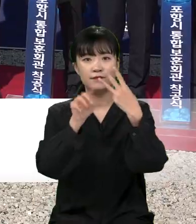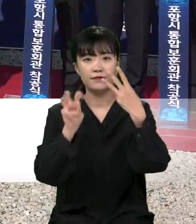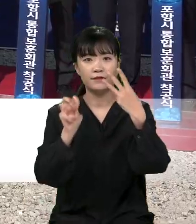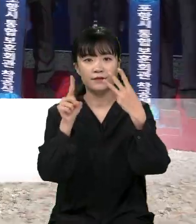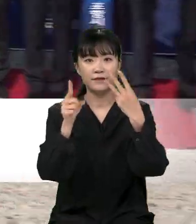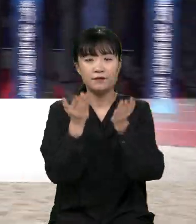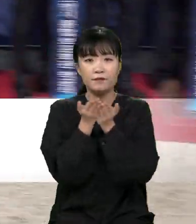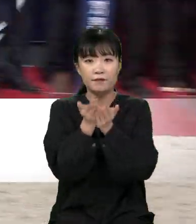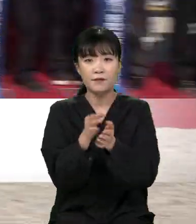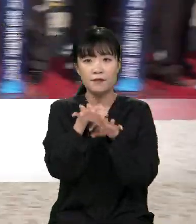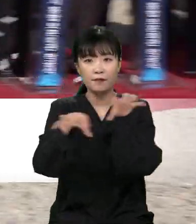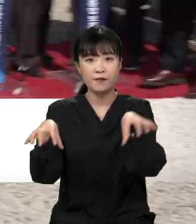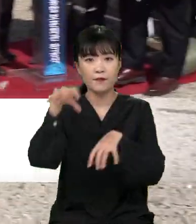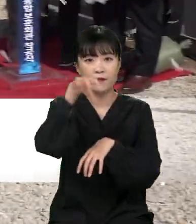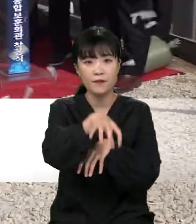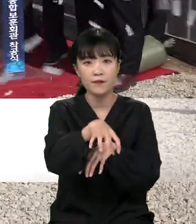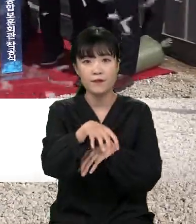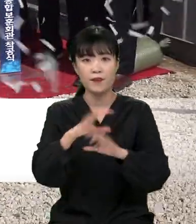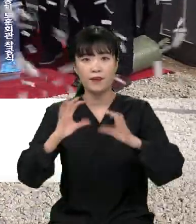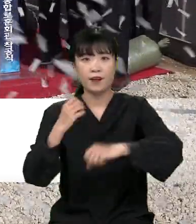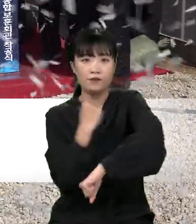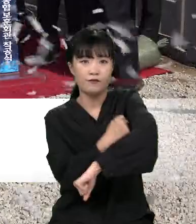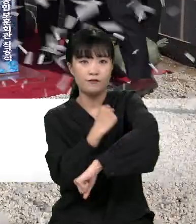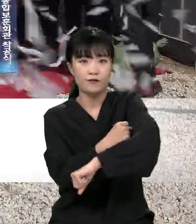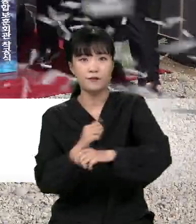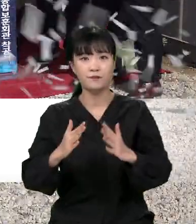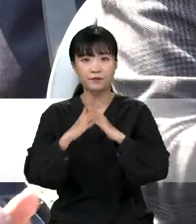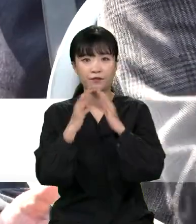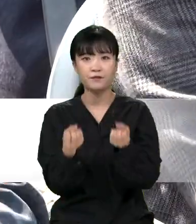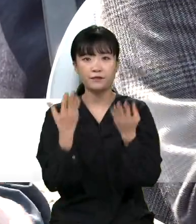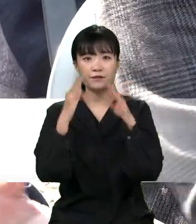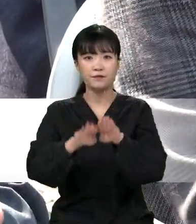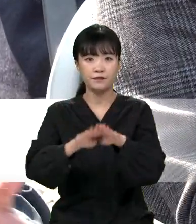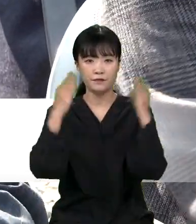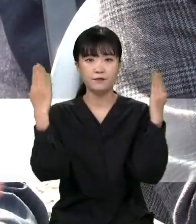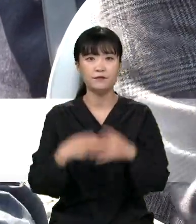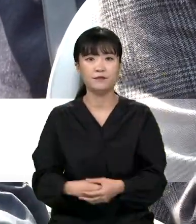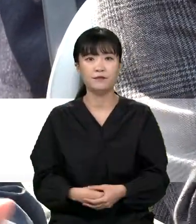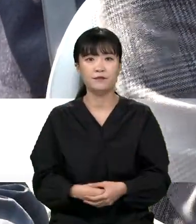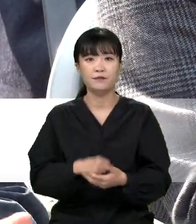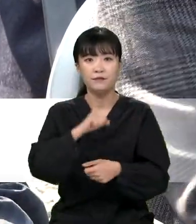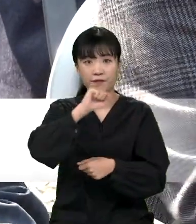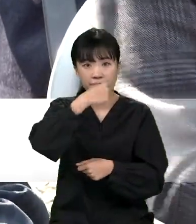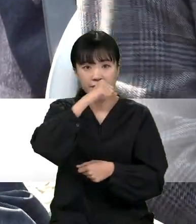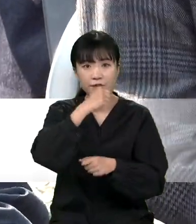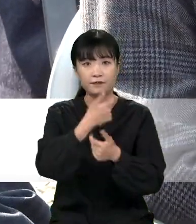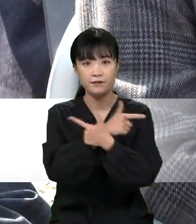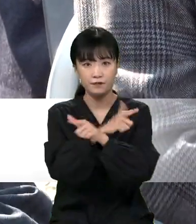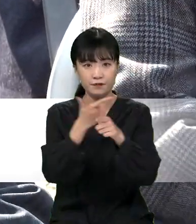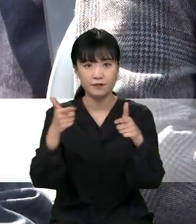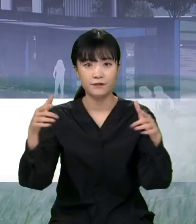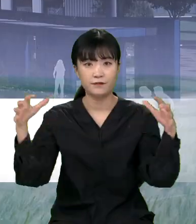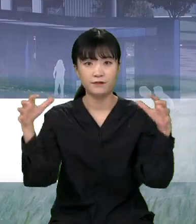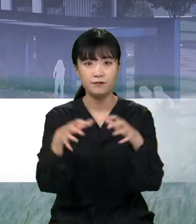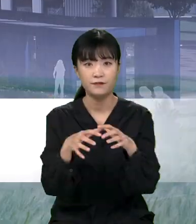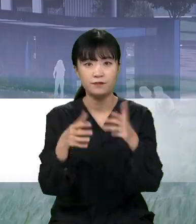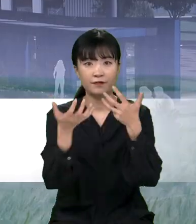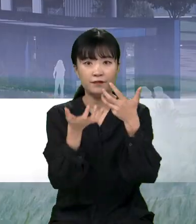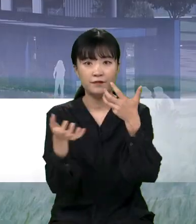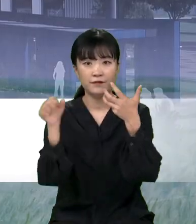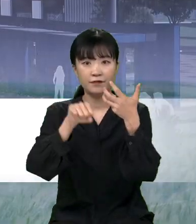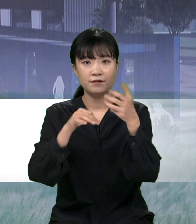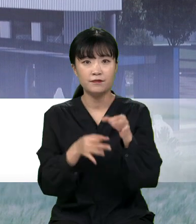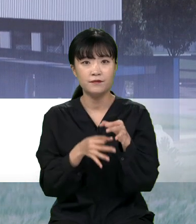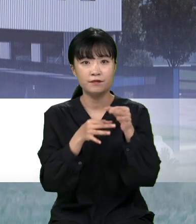헌신은 31일 뱃머리 마을에서 통합 보훈 회관 건립 착공식 을 개최했습니다 코피 등 총 80억 원이